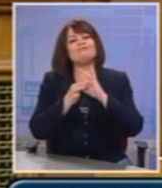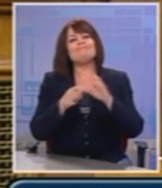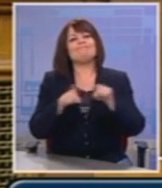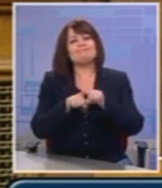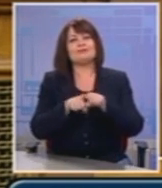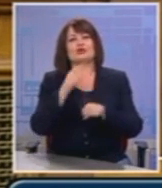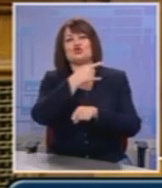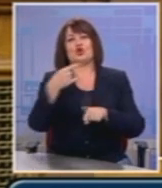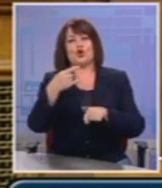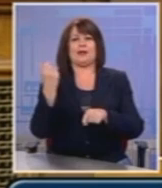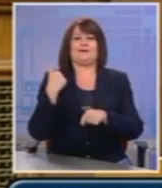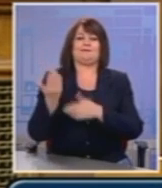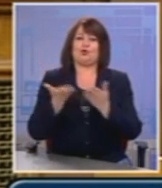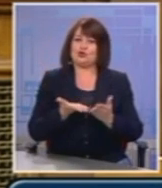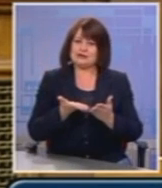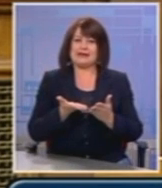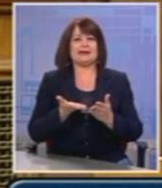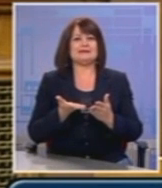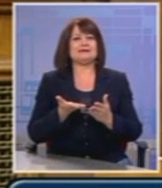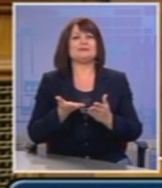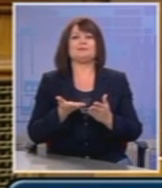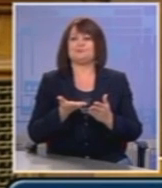πρόσκληση να έρθω εδώ